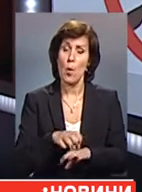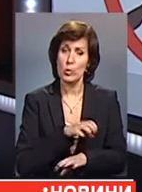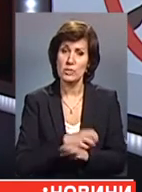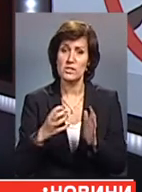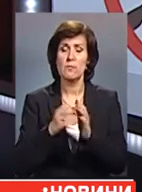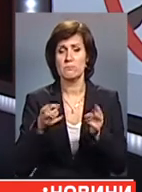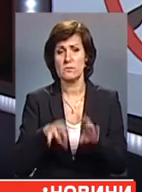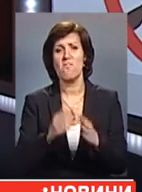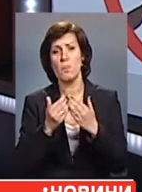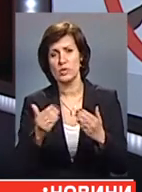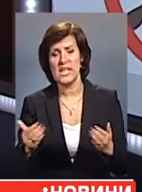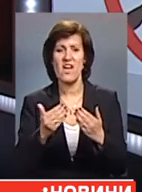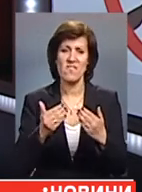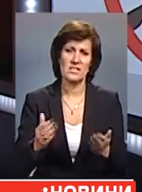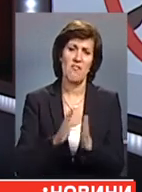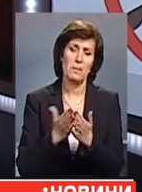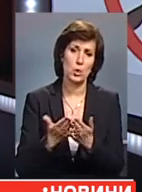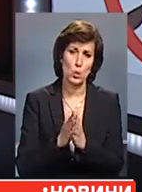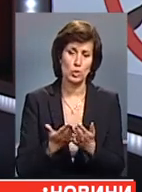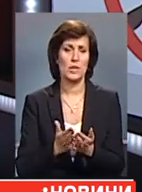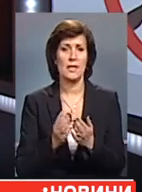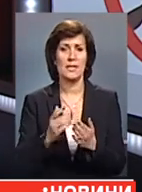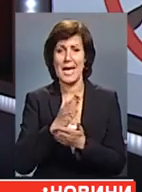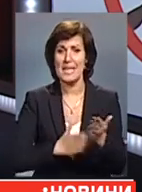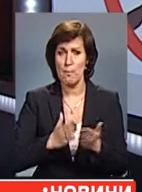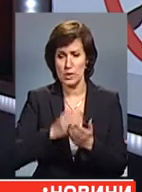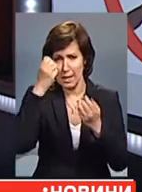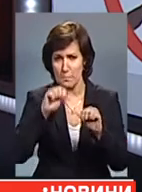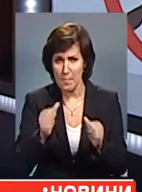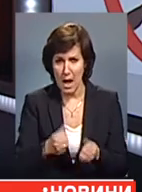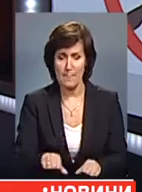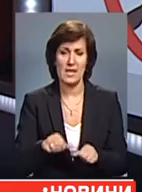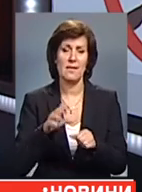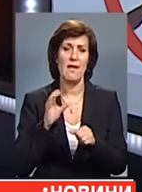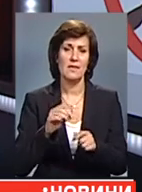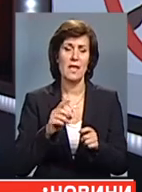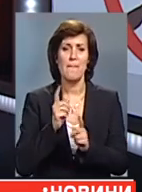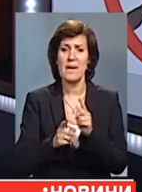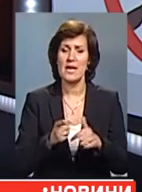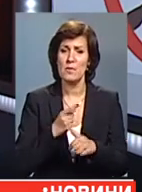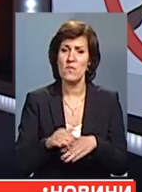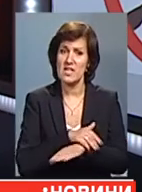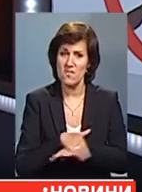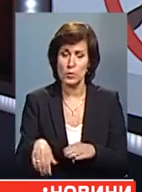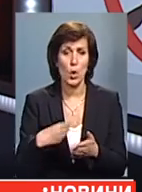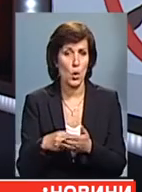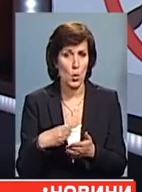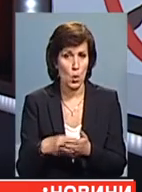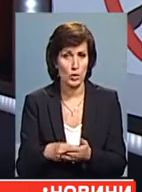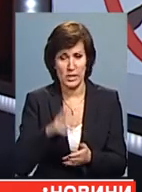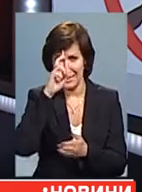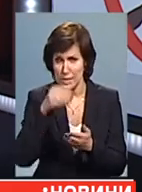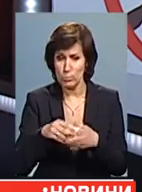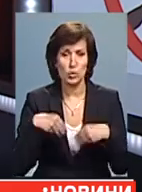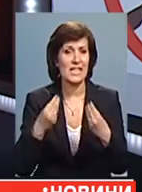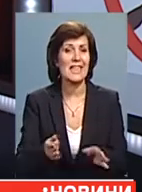на тематичних виставках, у підручниках. На демонтаж пам'ятників і символів та на перейменування вулиць грошей держбюджет